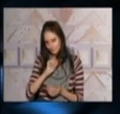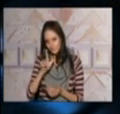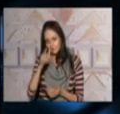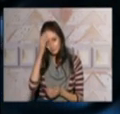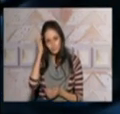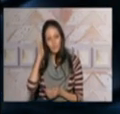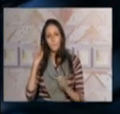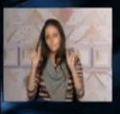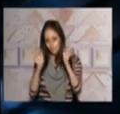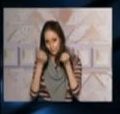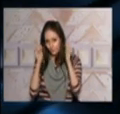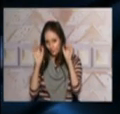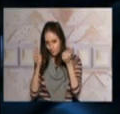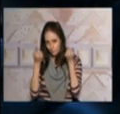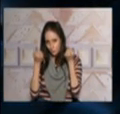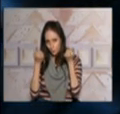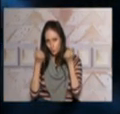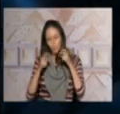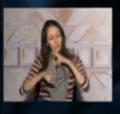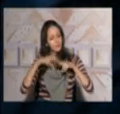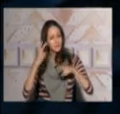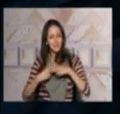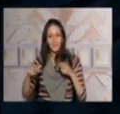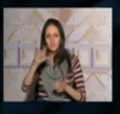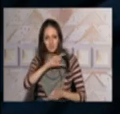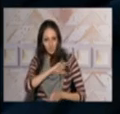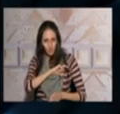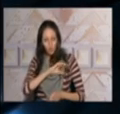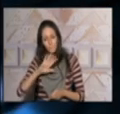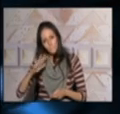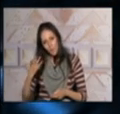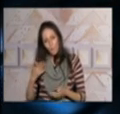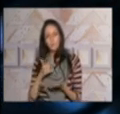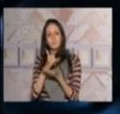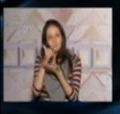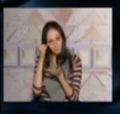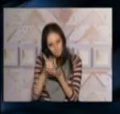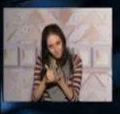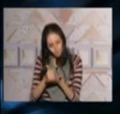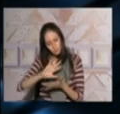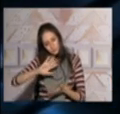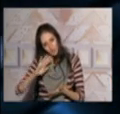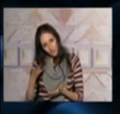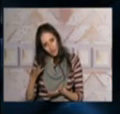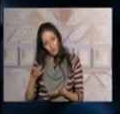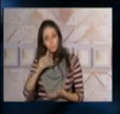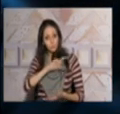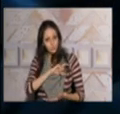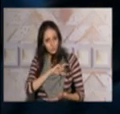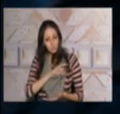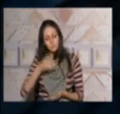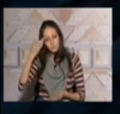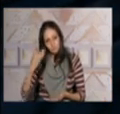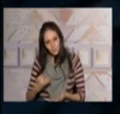عضو هيئه تدريس او هيئه او اداري ان يدخل المدرسه الا اذا كان حاصل على